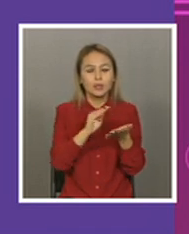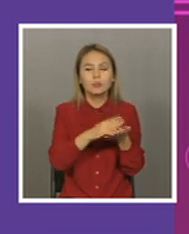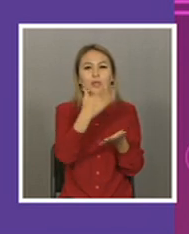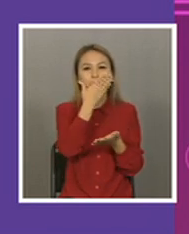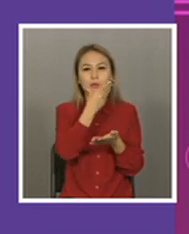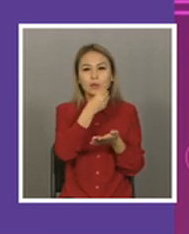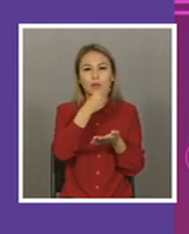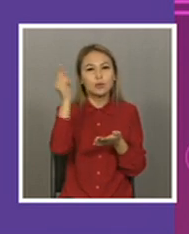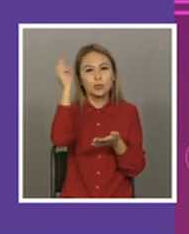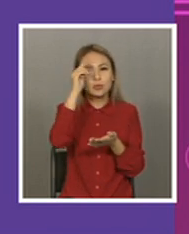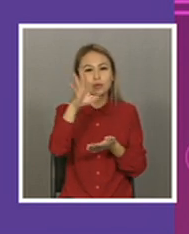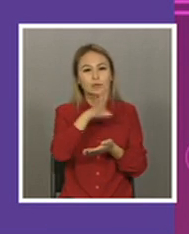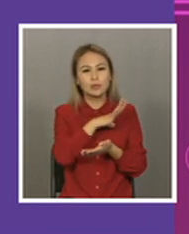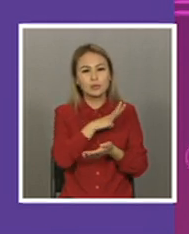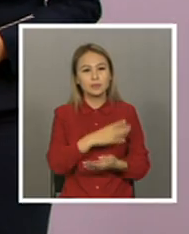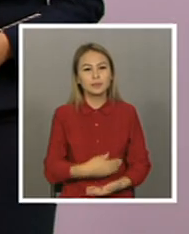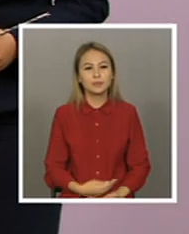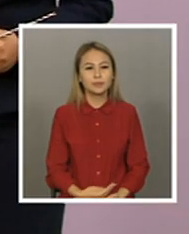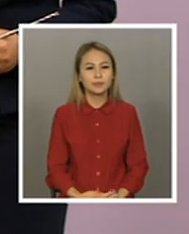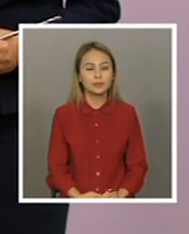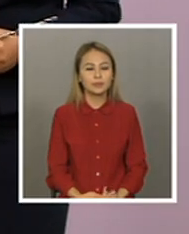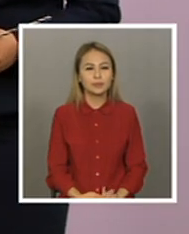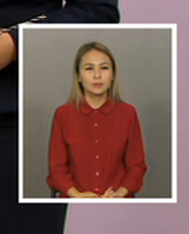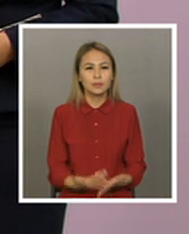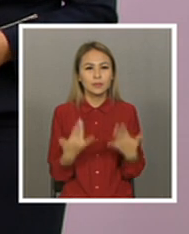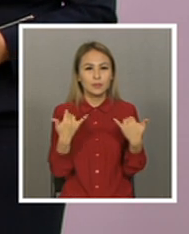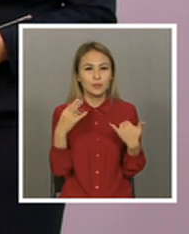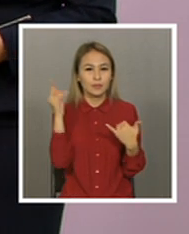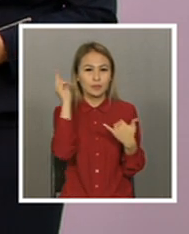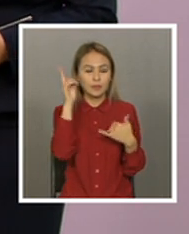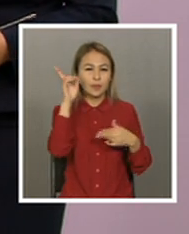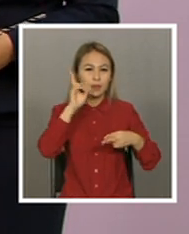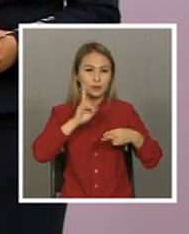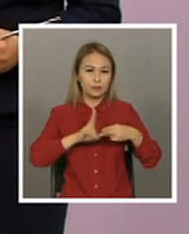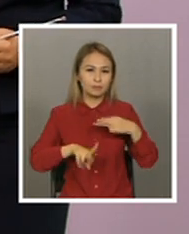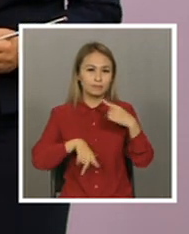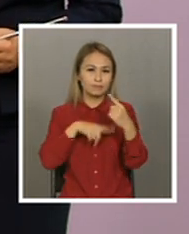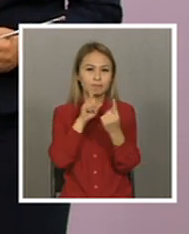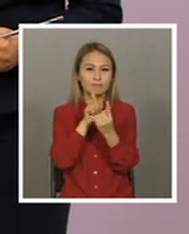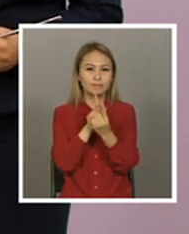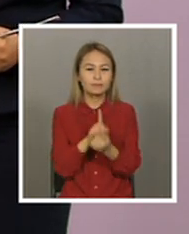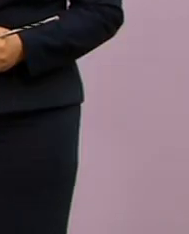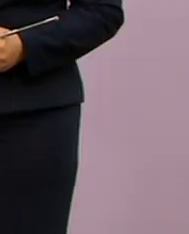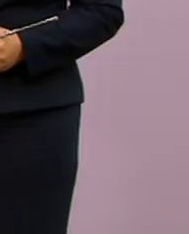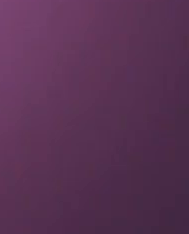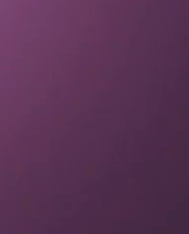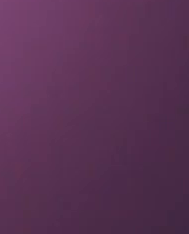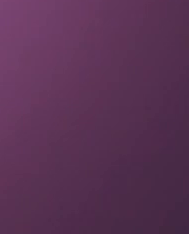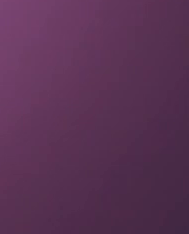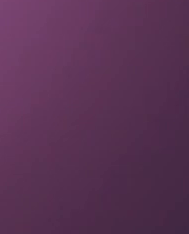көркем жазуды үйрендіңдер. Бүгінгі сабағымыз аяқталды. Сау болыңдар, балалар!